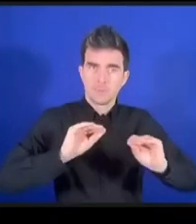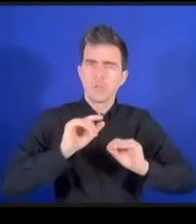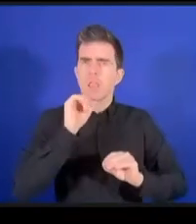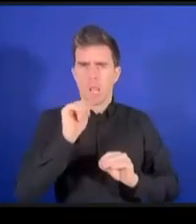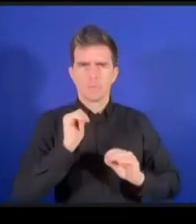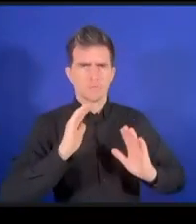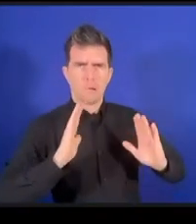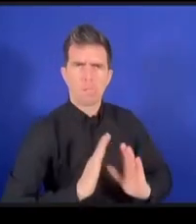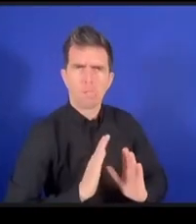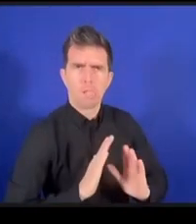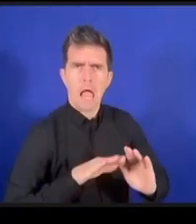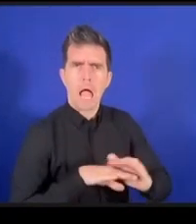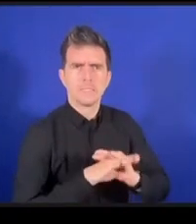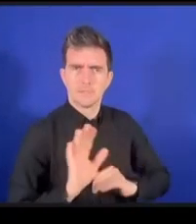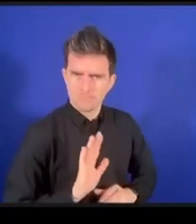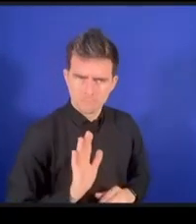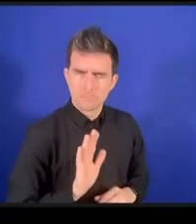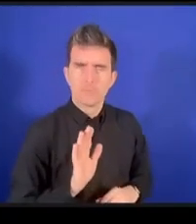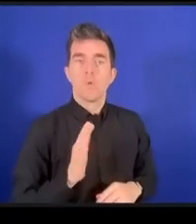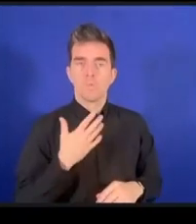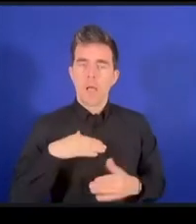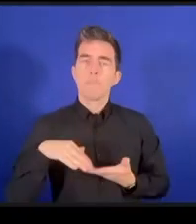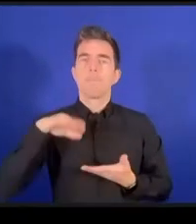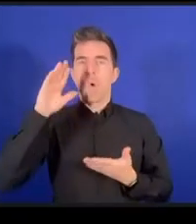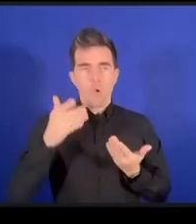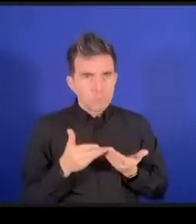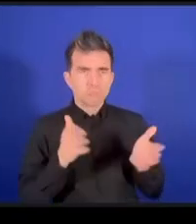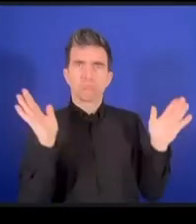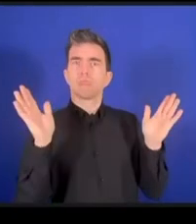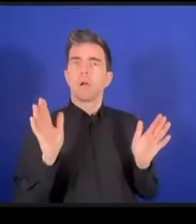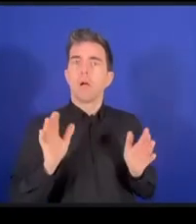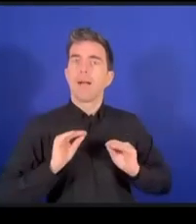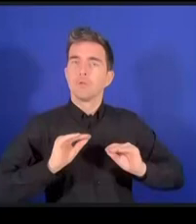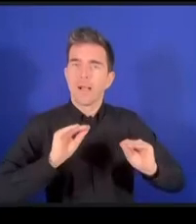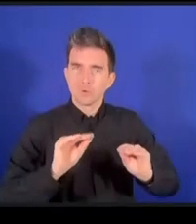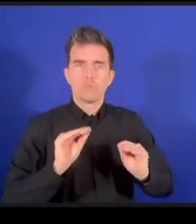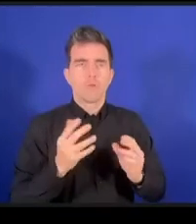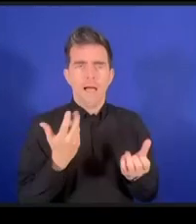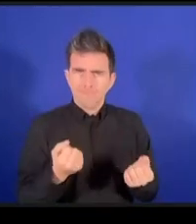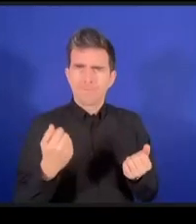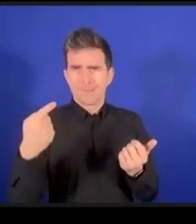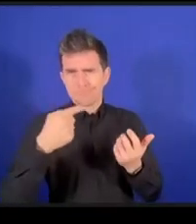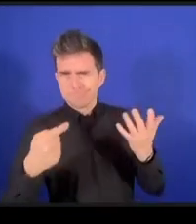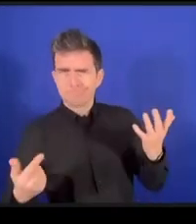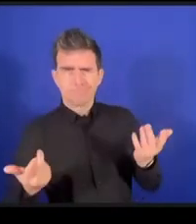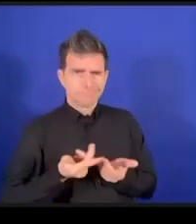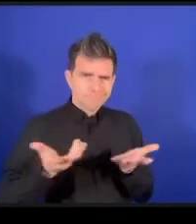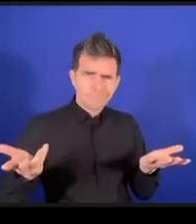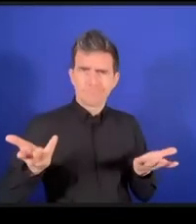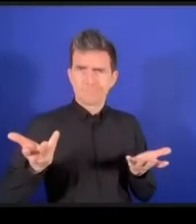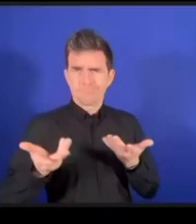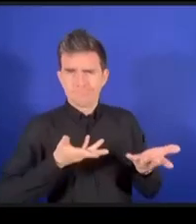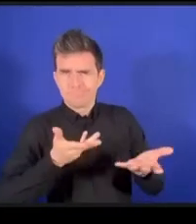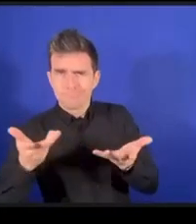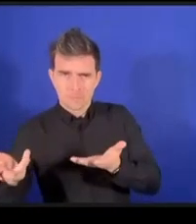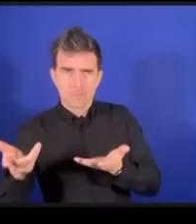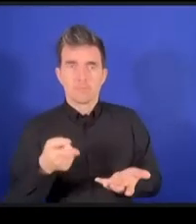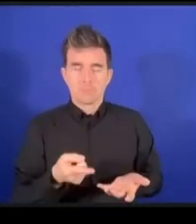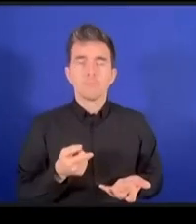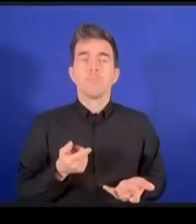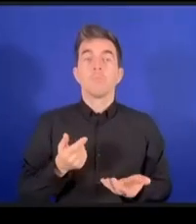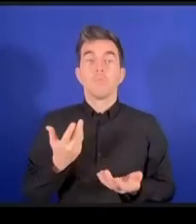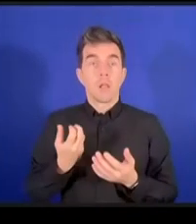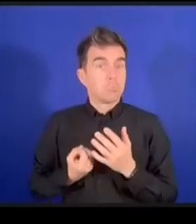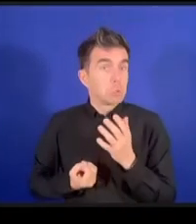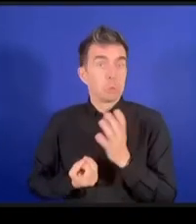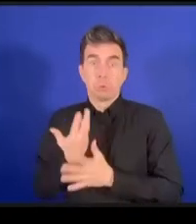предоставить образовательные ресурсы мы относительно новое Дина коалиции Мы хотели бы работать сотрудничать с другими коалициями с